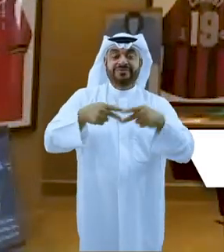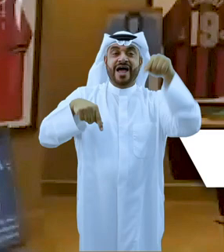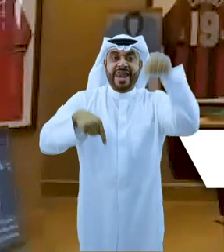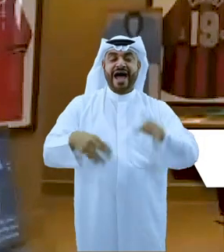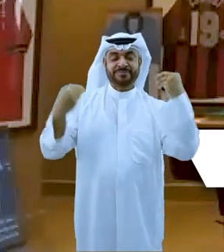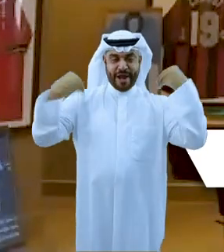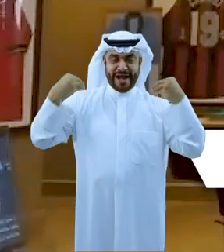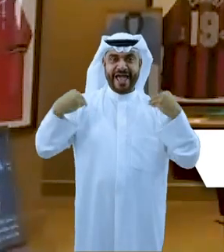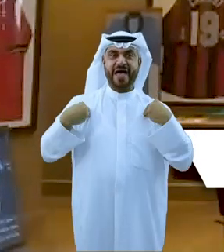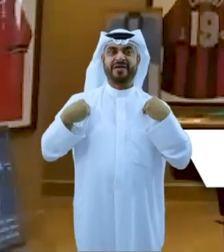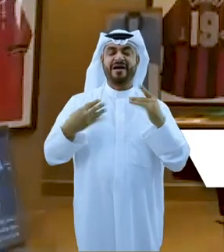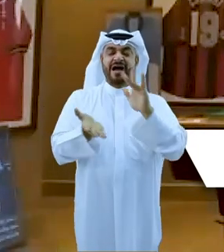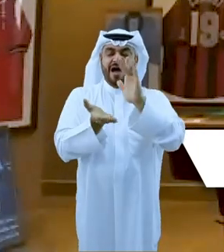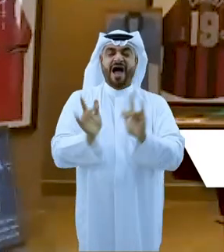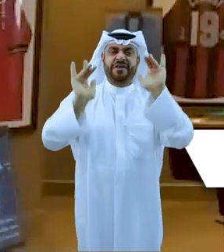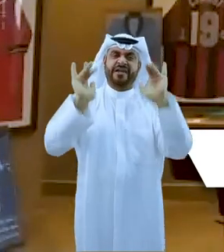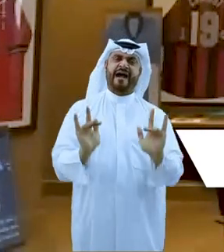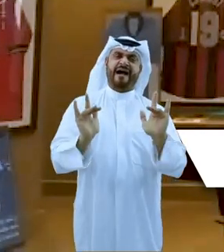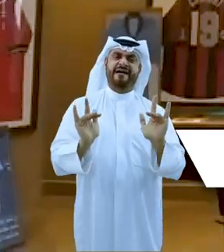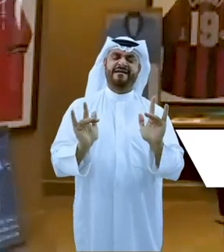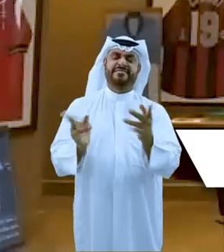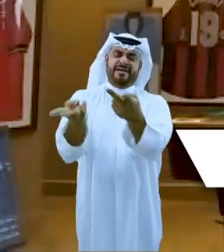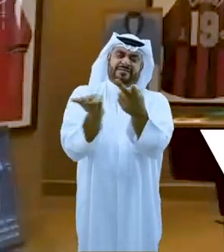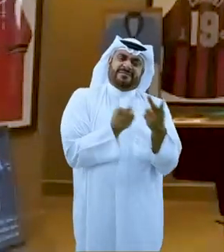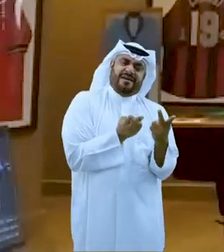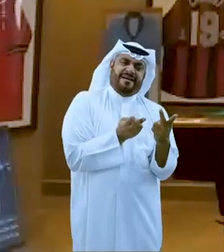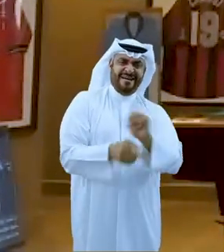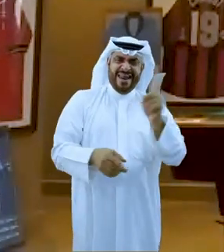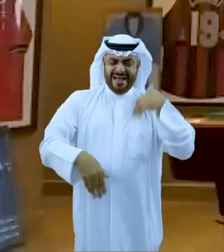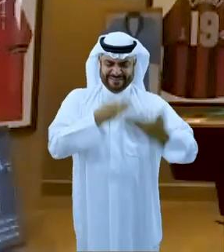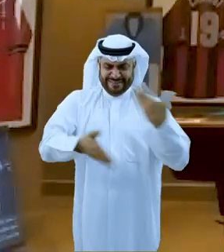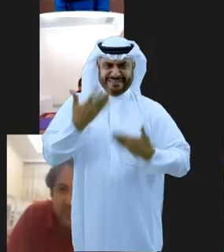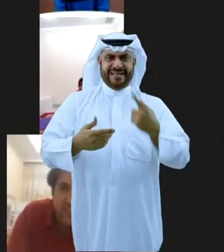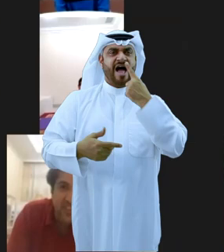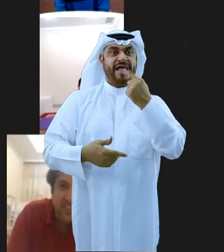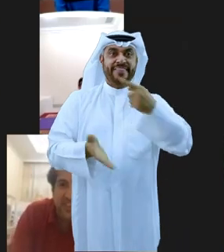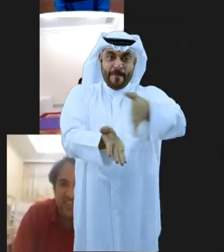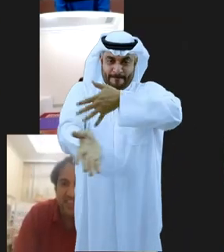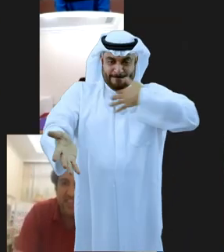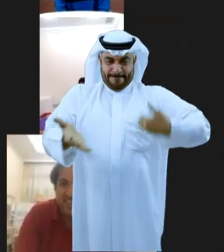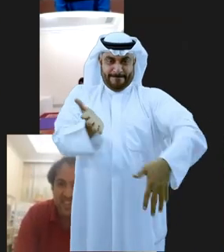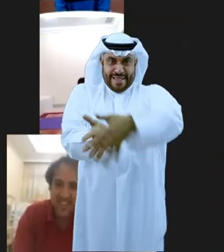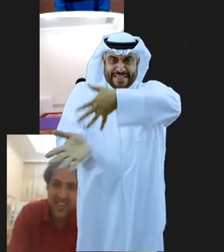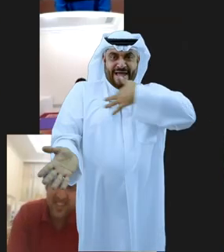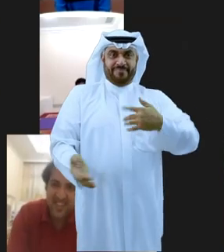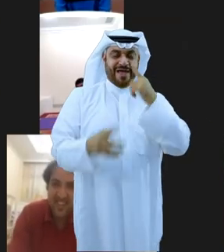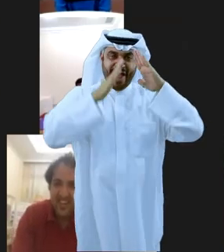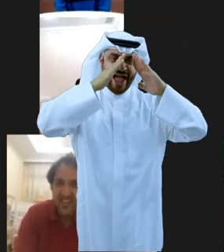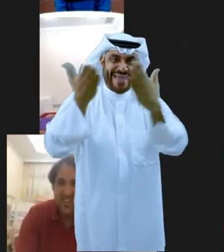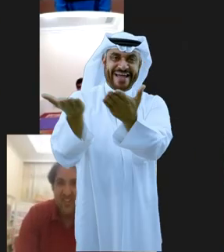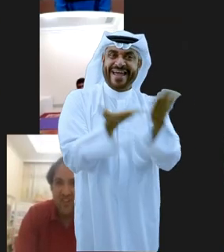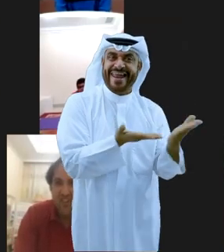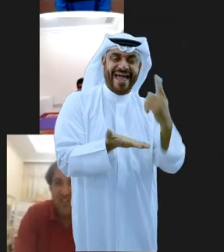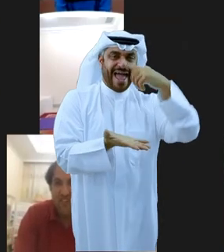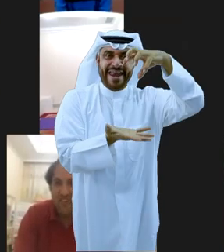يومي. طول اليوم إحنا قاعدين يا على القنفة يا على الفراش. حياك الله نادي أو طموح